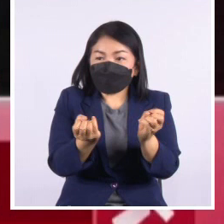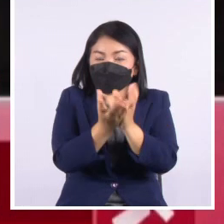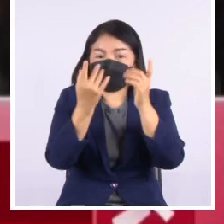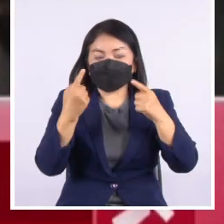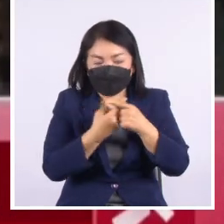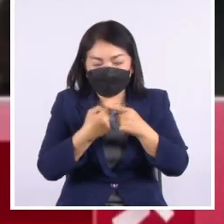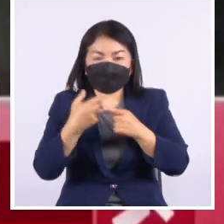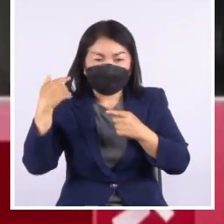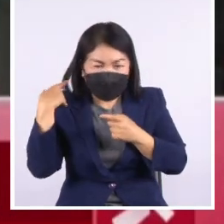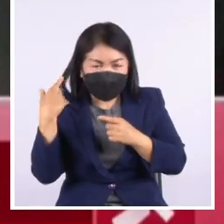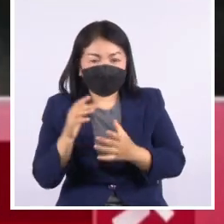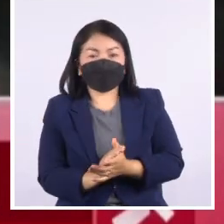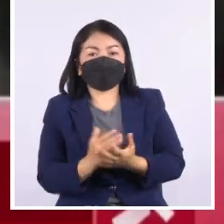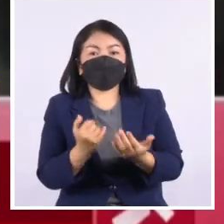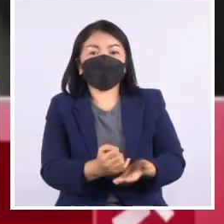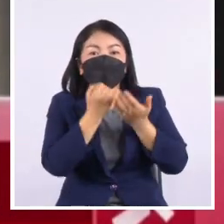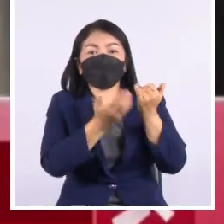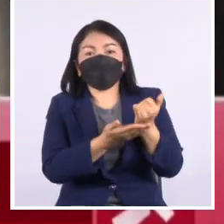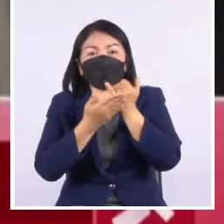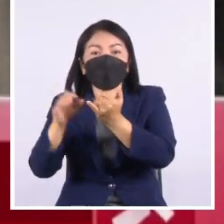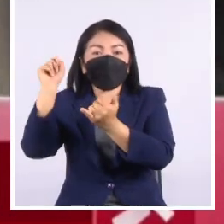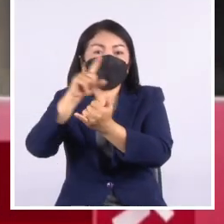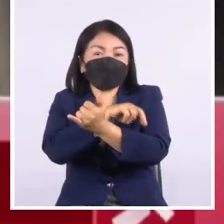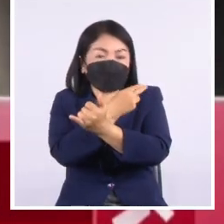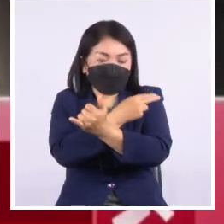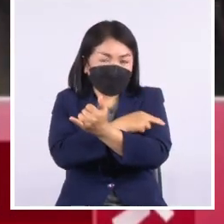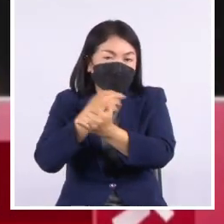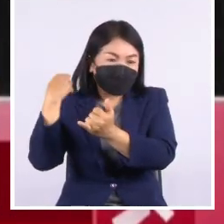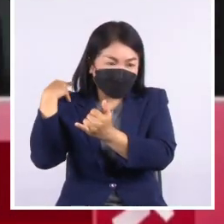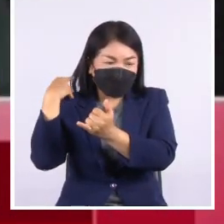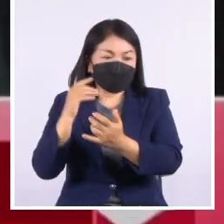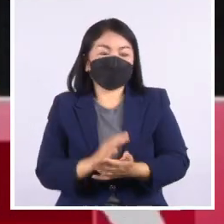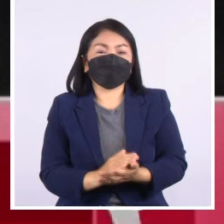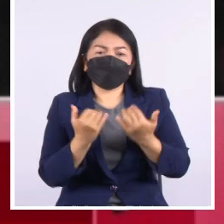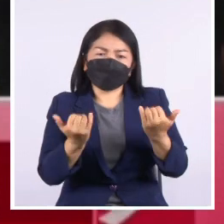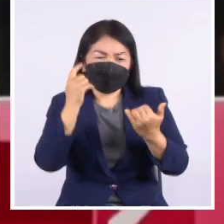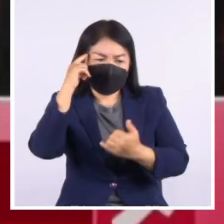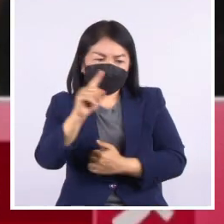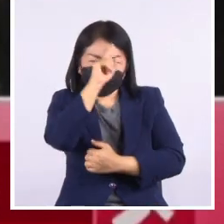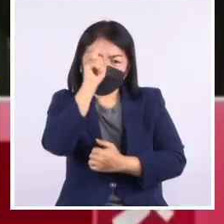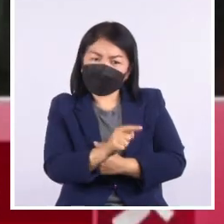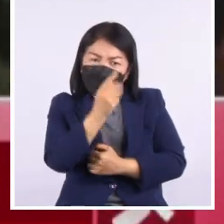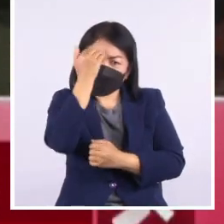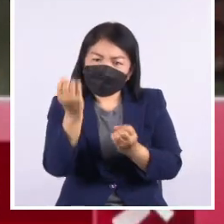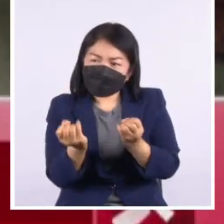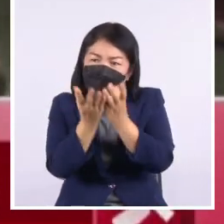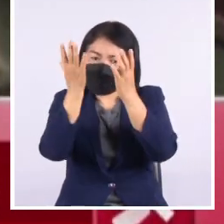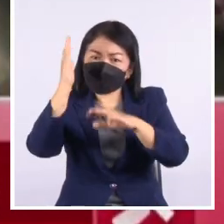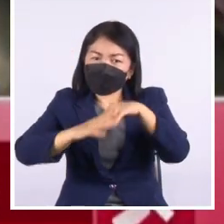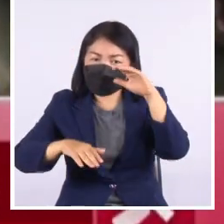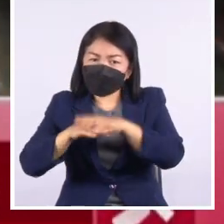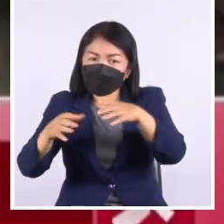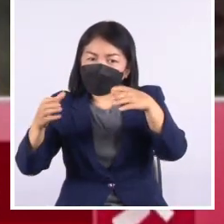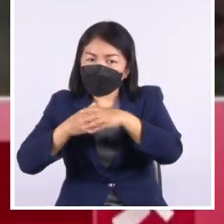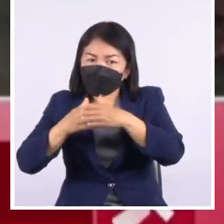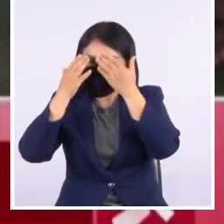นายนาชิสได้รับการช่วยเหลือและถูกนำตัวส่งโรงพยาบาลอย่างเร่งด่วนแล้วเบื้องต้นสันนิษฐานนะครับว่าอาจเป็นฝีมือของกลุ่มฐานอิสลามหัว